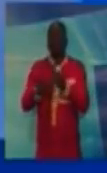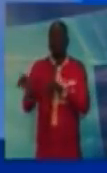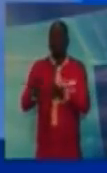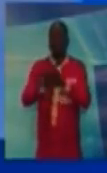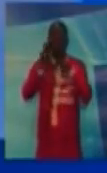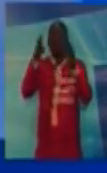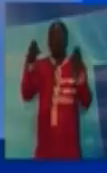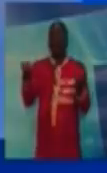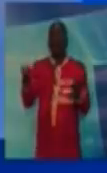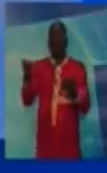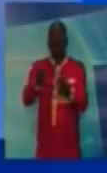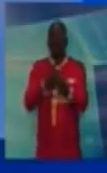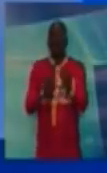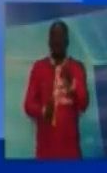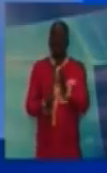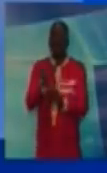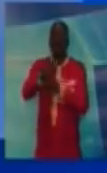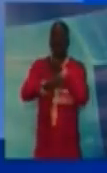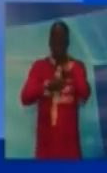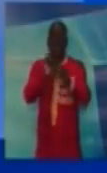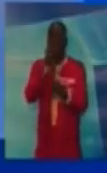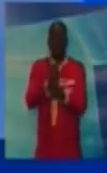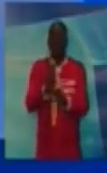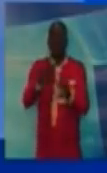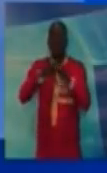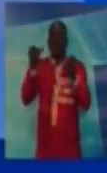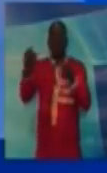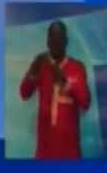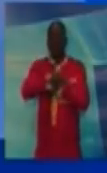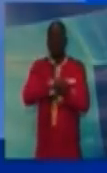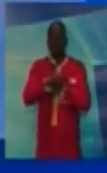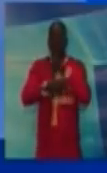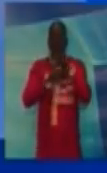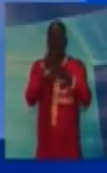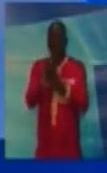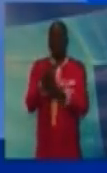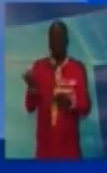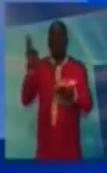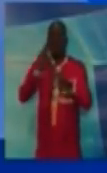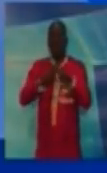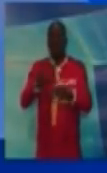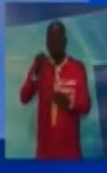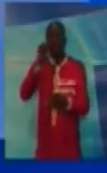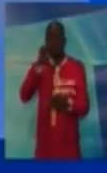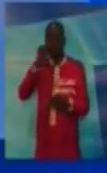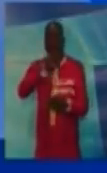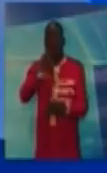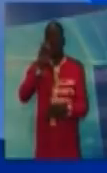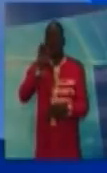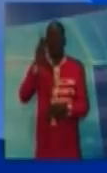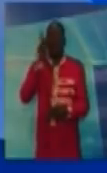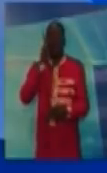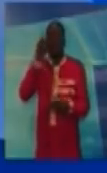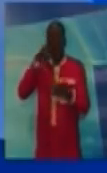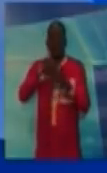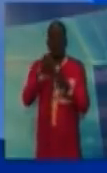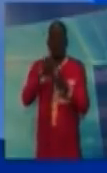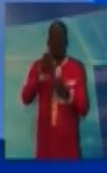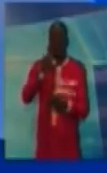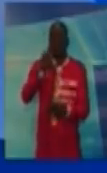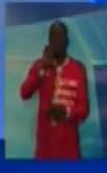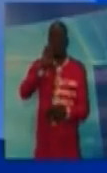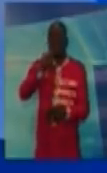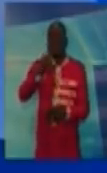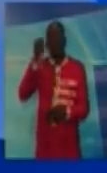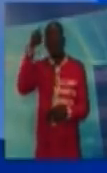au lancement du premier passage de l'année des journées nationales de supplémentation en vitamine A+, de déparasitage